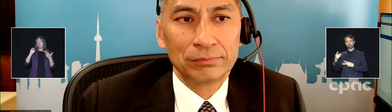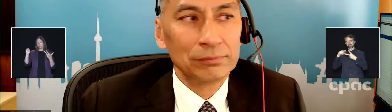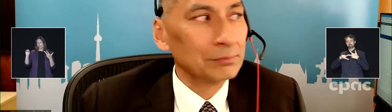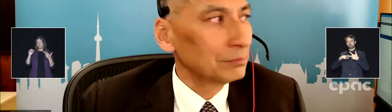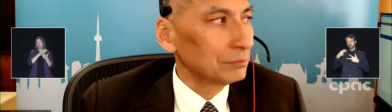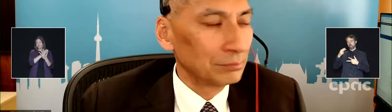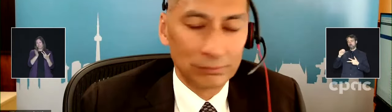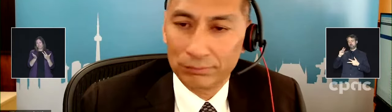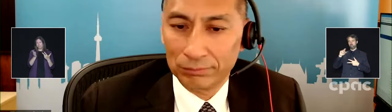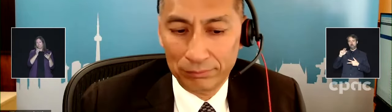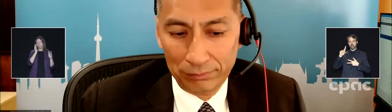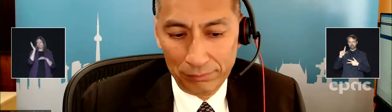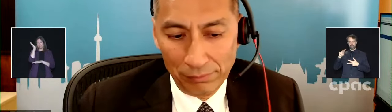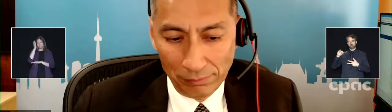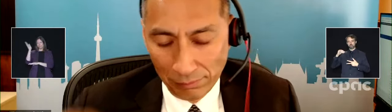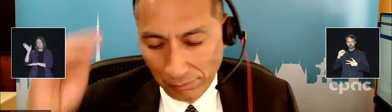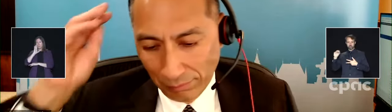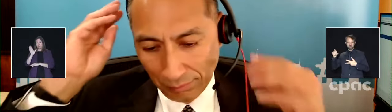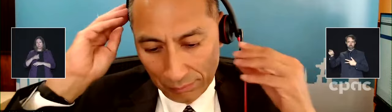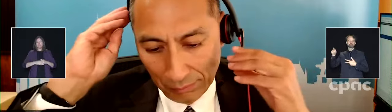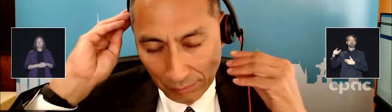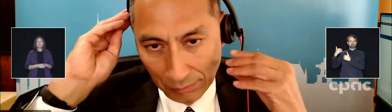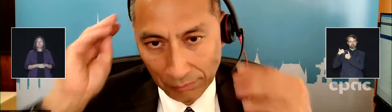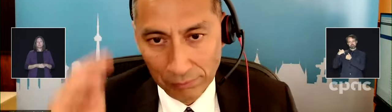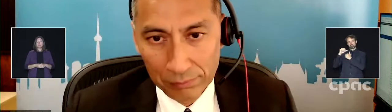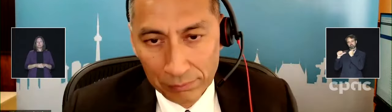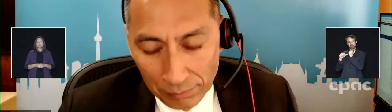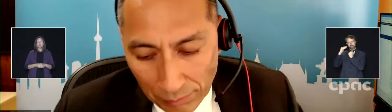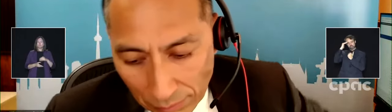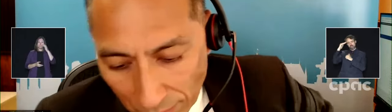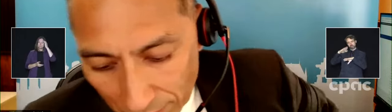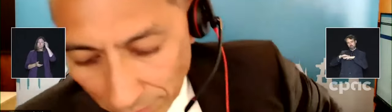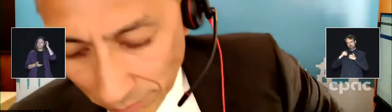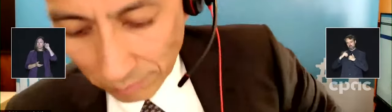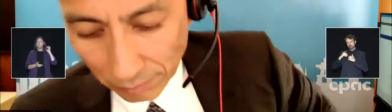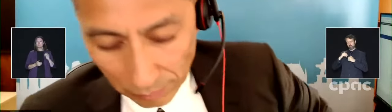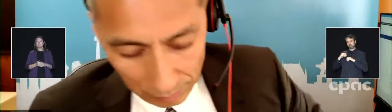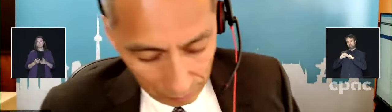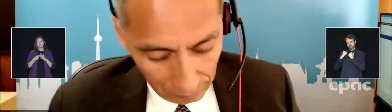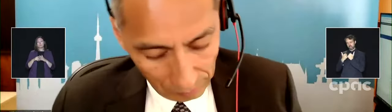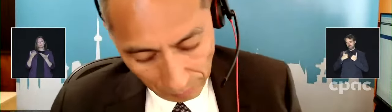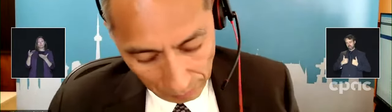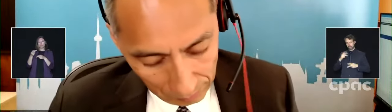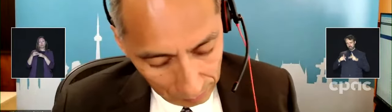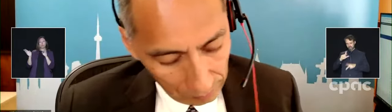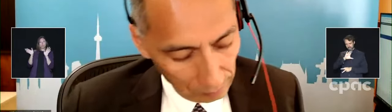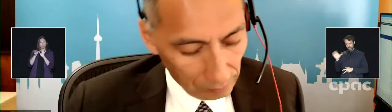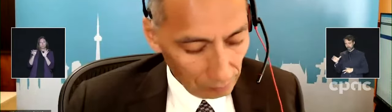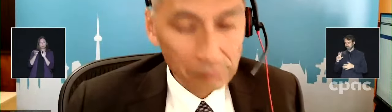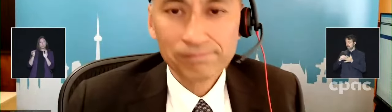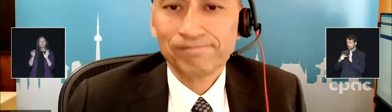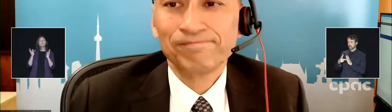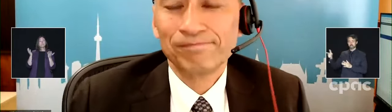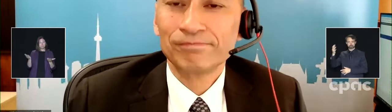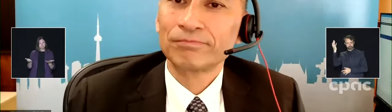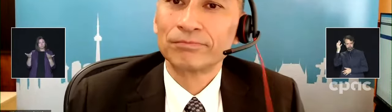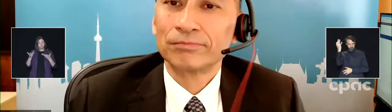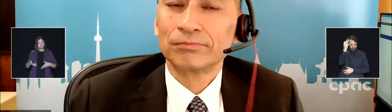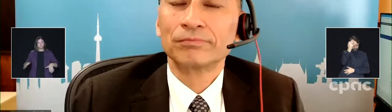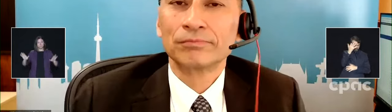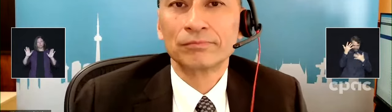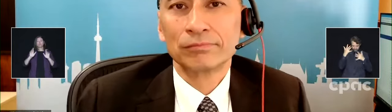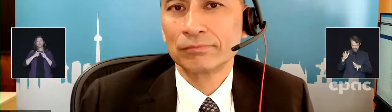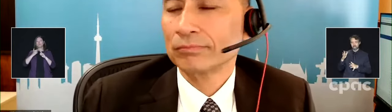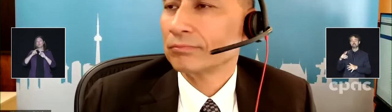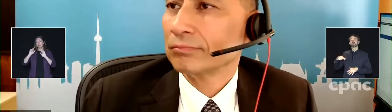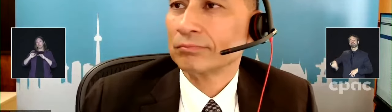du Canada. Donc, on va commencer avec quelques allocutions, et après, il y aura une ronde de questions. Déjà, je vous inviterais